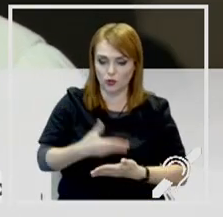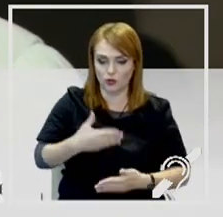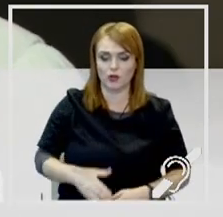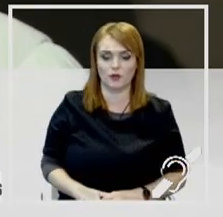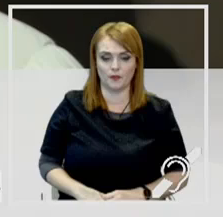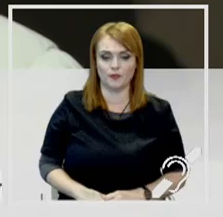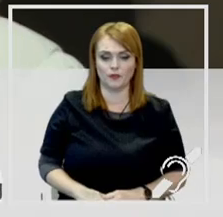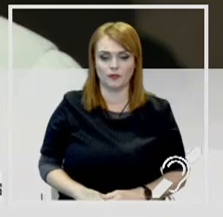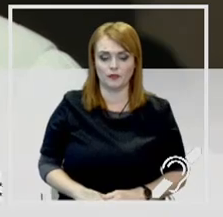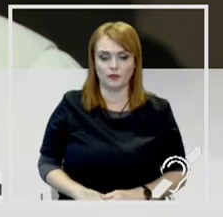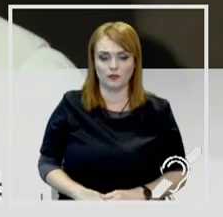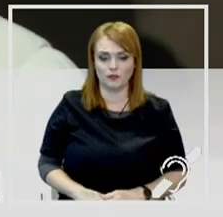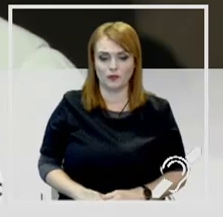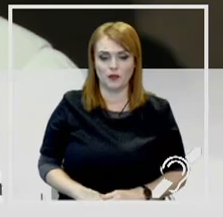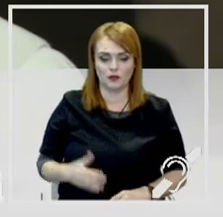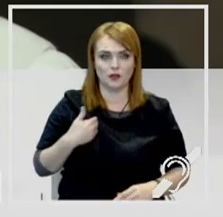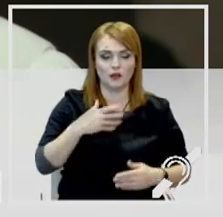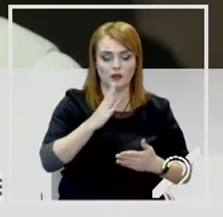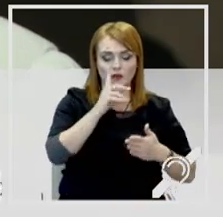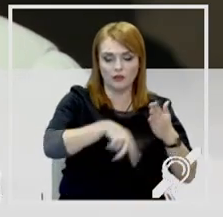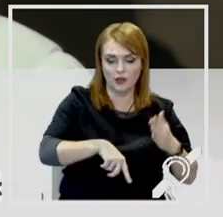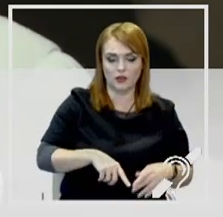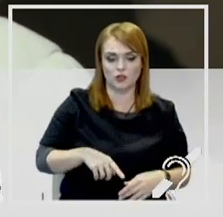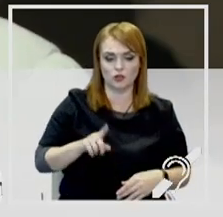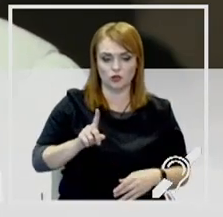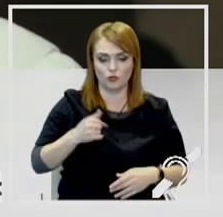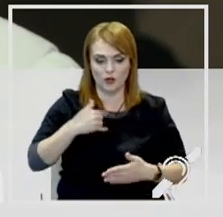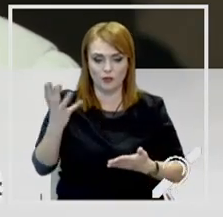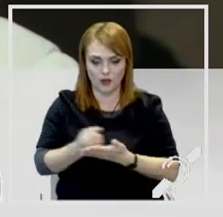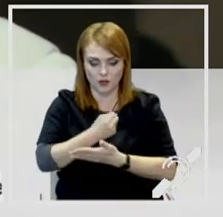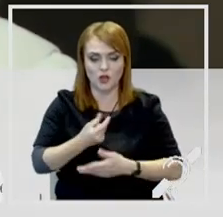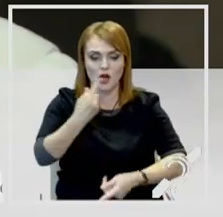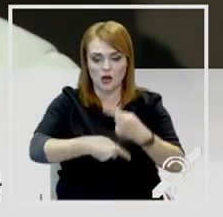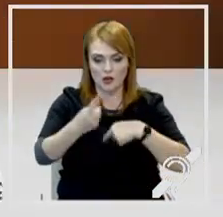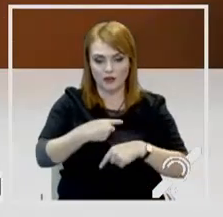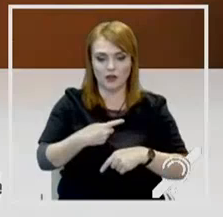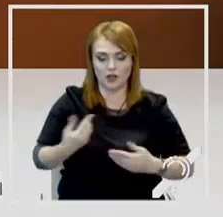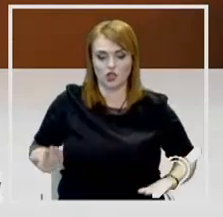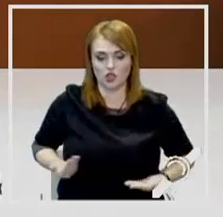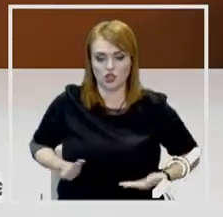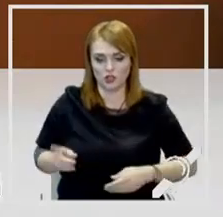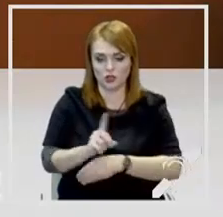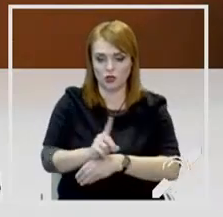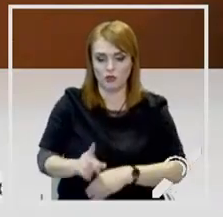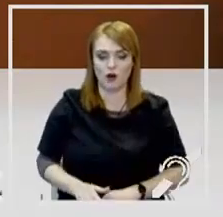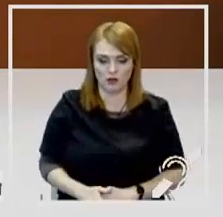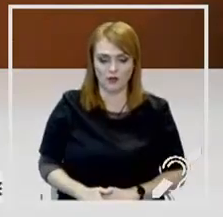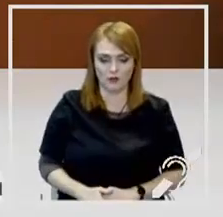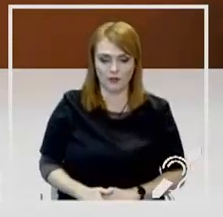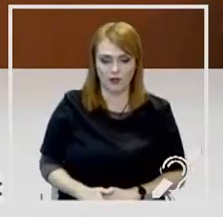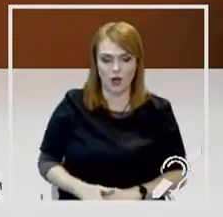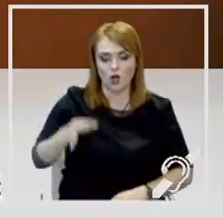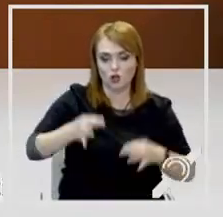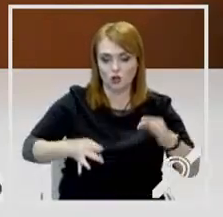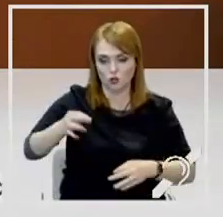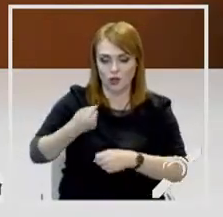dar cu credință o să ajungem să revenim la viața normală. Magistrații îl obligă pe Dragomir să